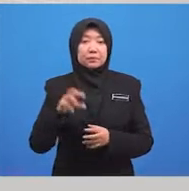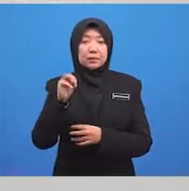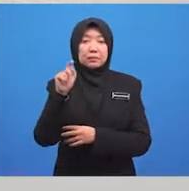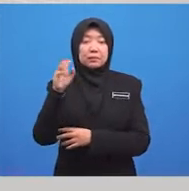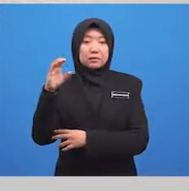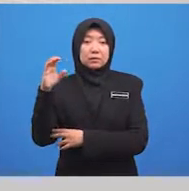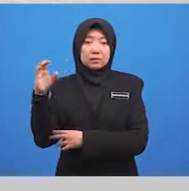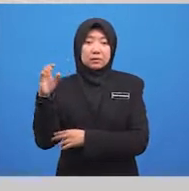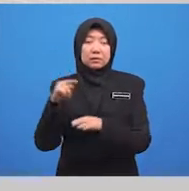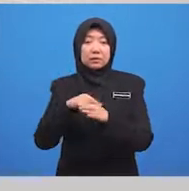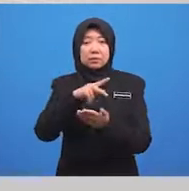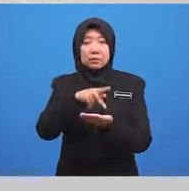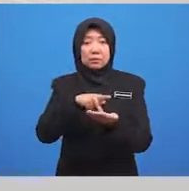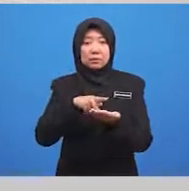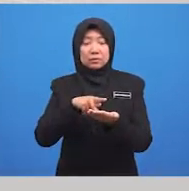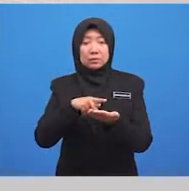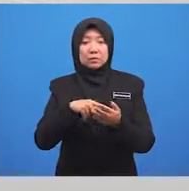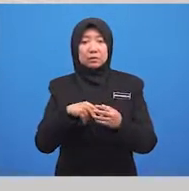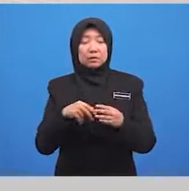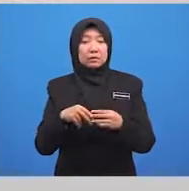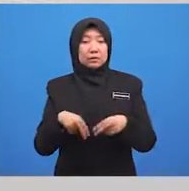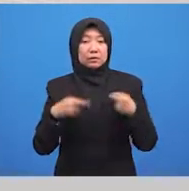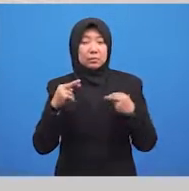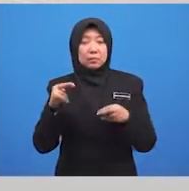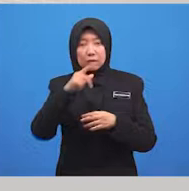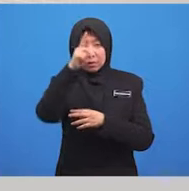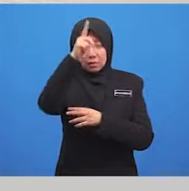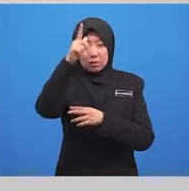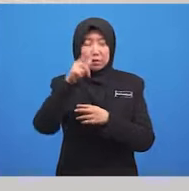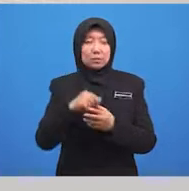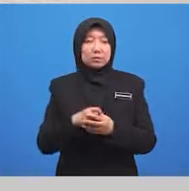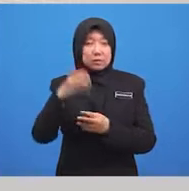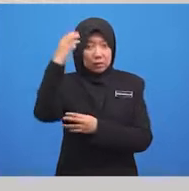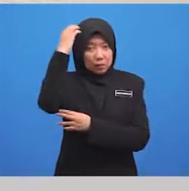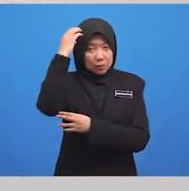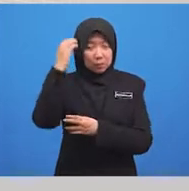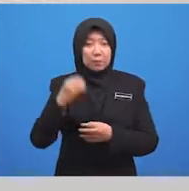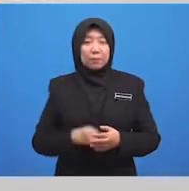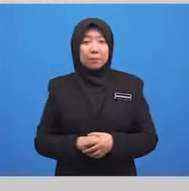MTCC, di Pusat Konservasi Hidupan Liar Sungai Dusun, Selangor.